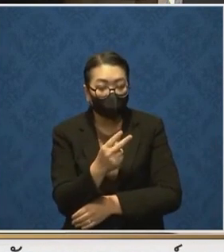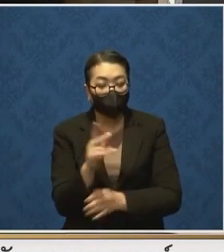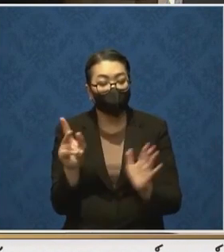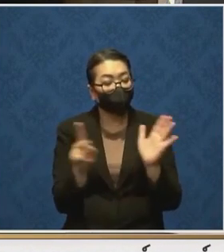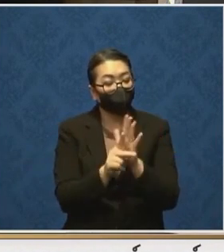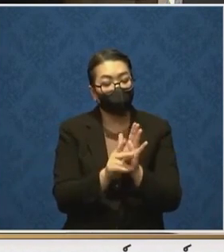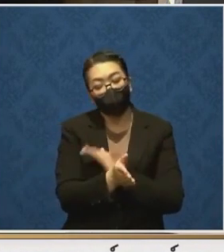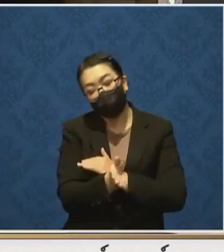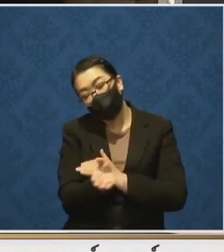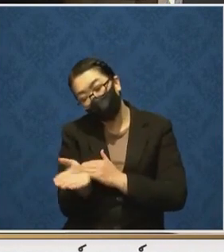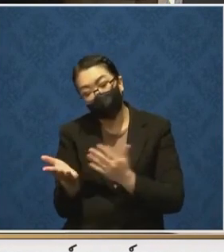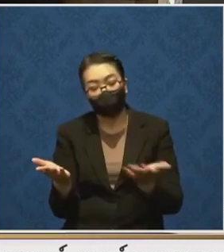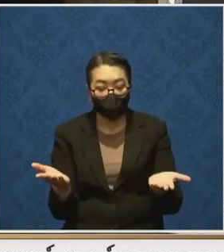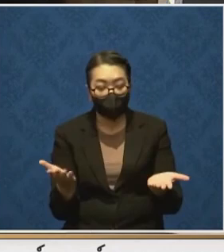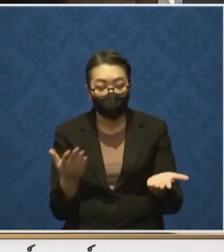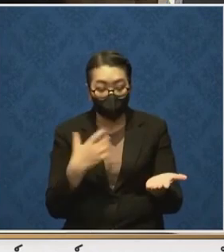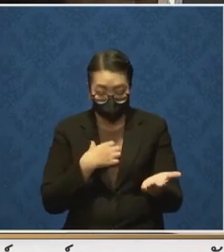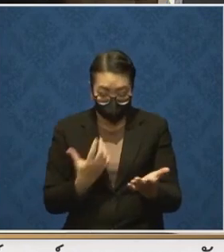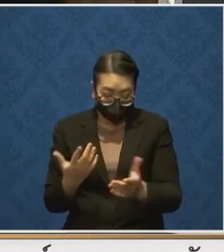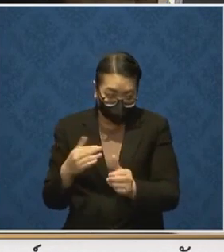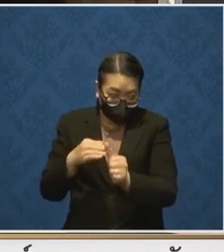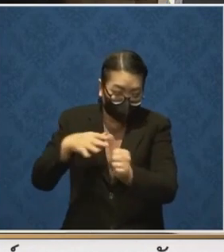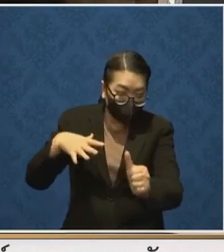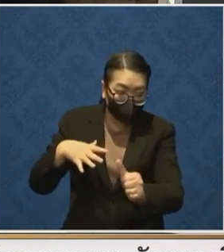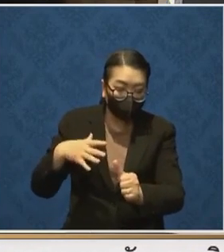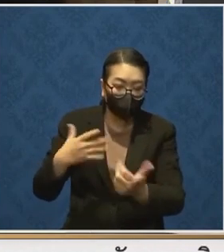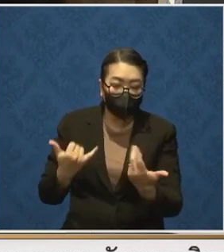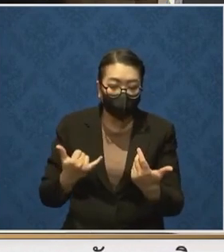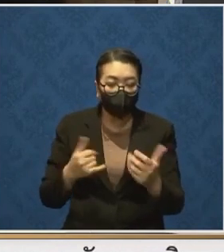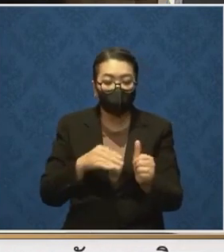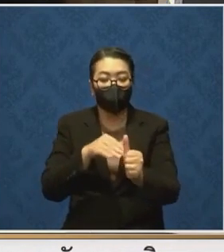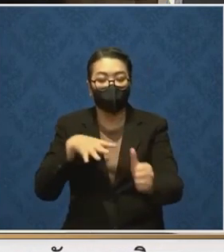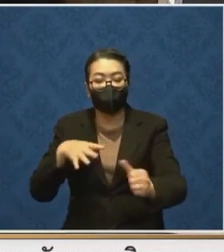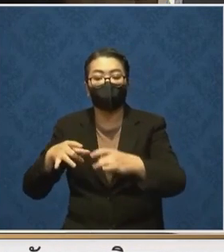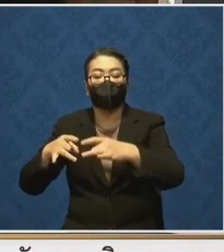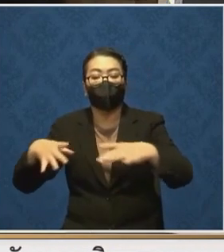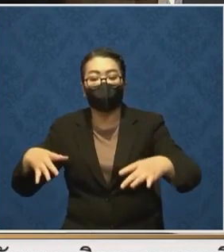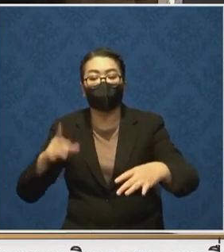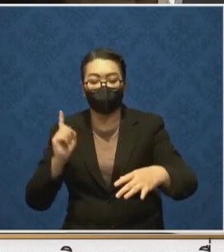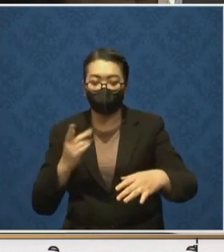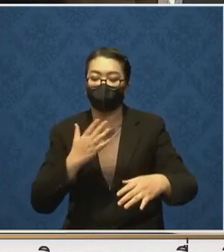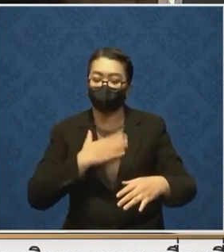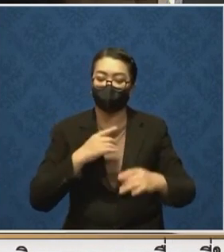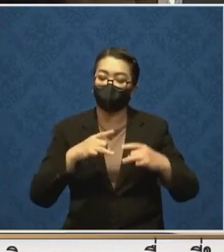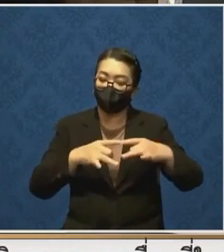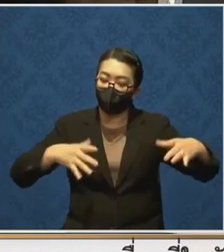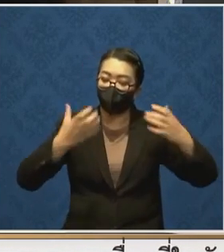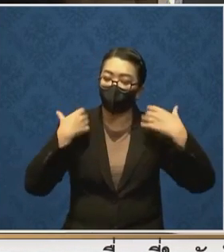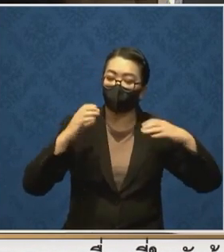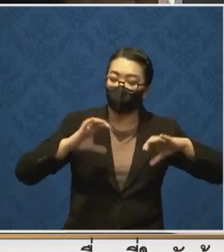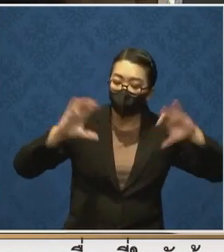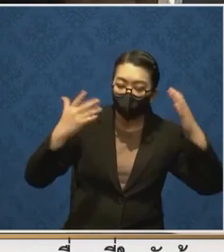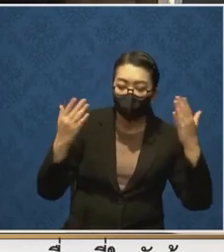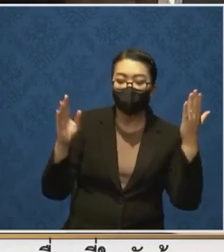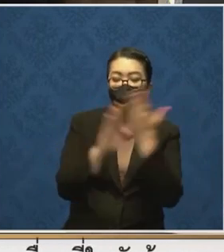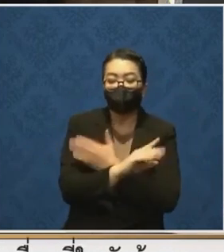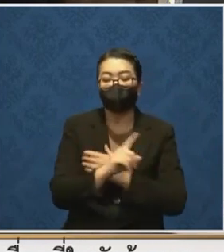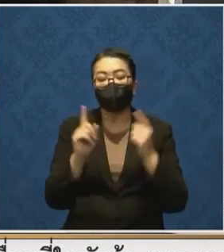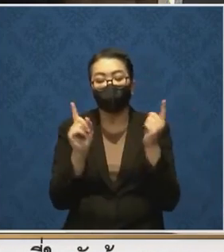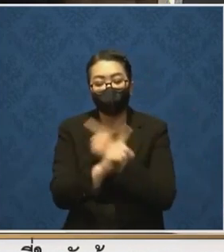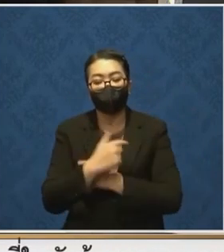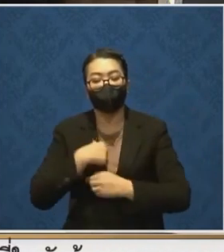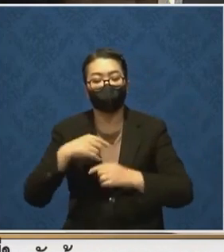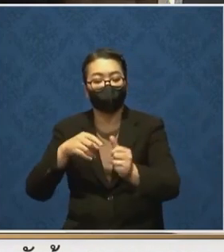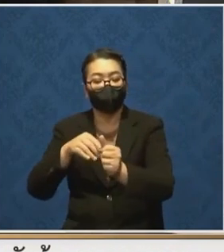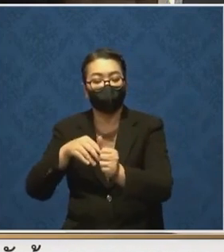นนี้ housesอากกำลงจะเป็ผู้นรัฐบาล ได้กลายมาเป็ผู้นำฝ่ายค้เนรณ์แต่พักเพื่อไทยแ้จะเป็พักฝ่ายค้า เรากได